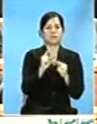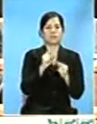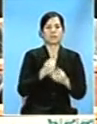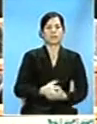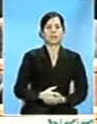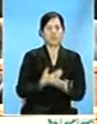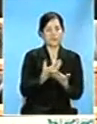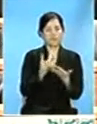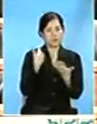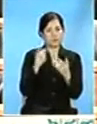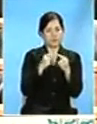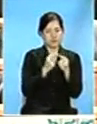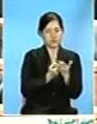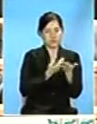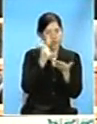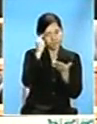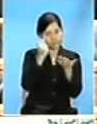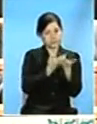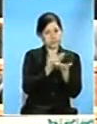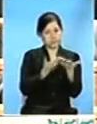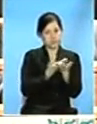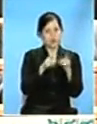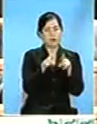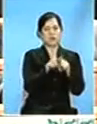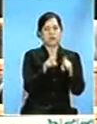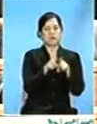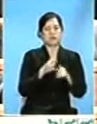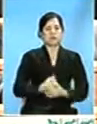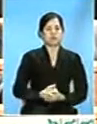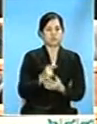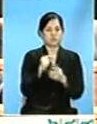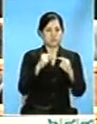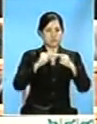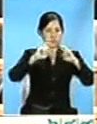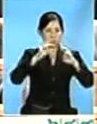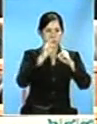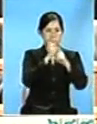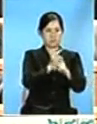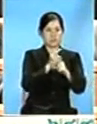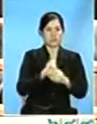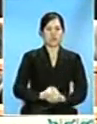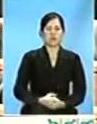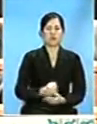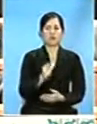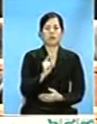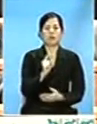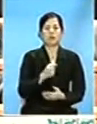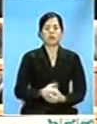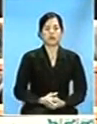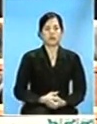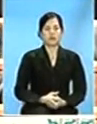ประธานนะครับก็ได้มีความเห็นสอดคล้องกันนะครับในส่วนของประเด็นนี้นะครับก็คงจะ